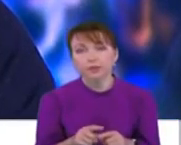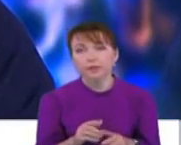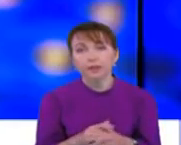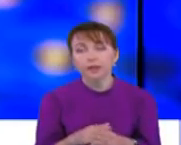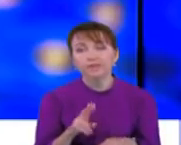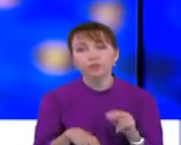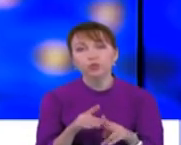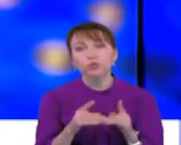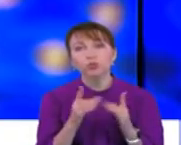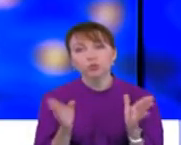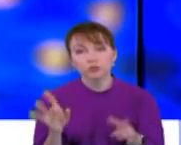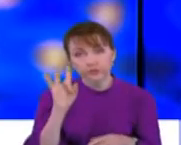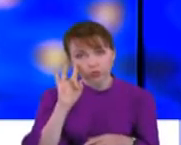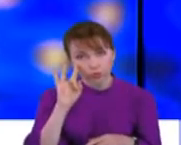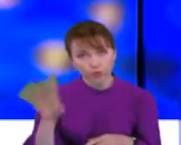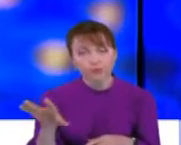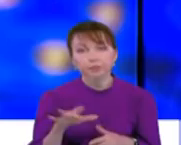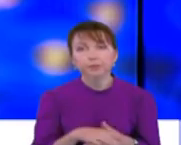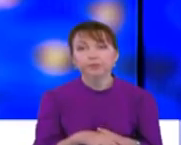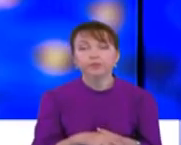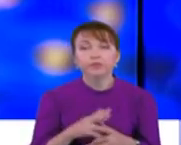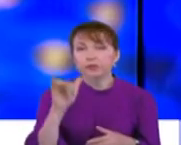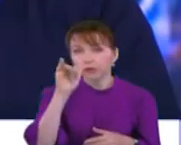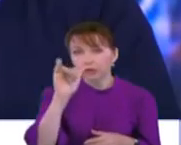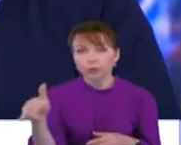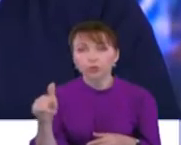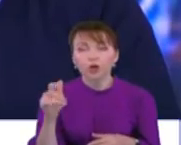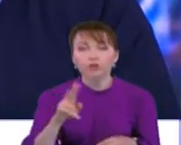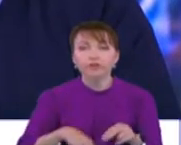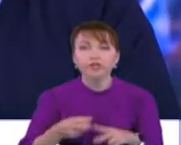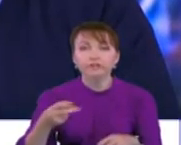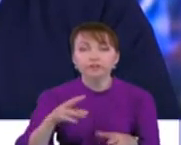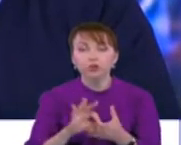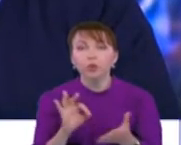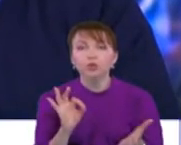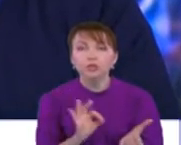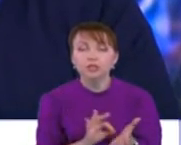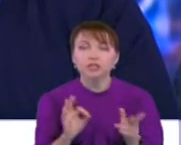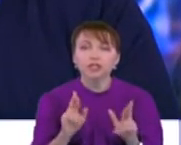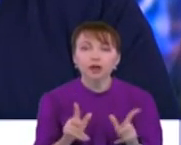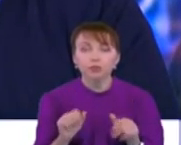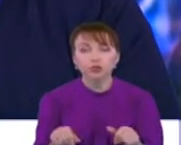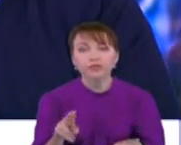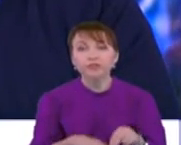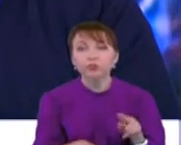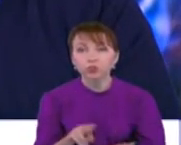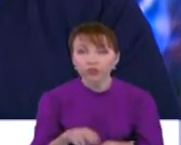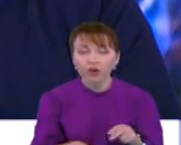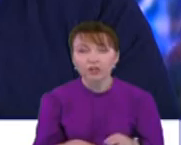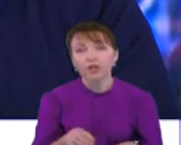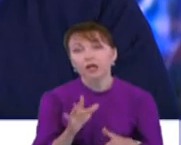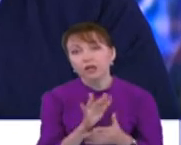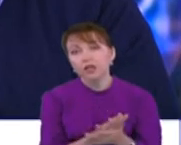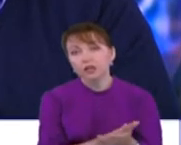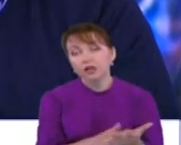мосту, який там і так далі, то не пускають, значить, фахівців, щоб вони оцінили, як можна відбудувати там і так